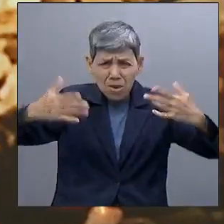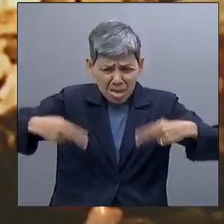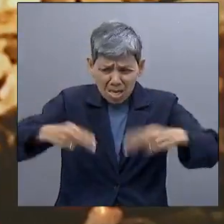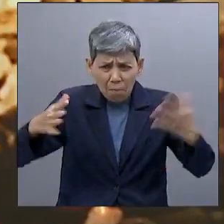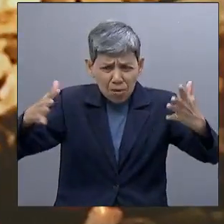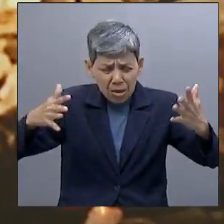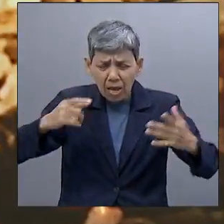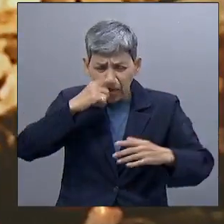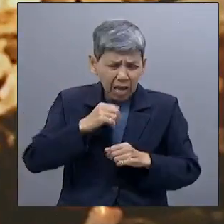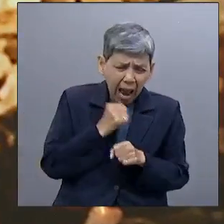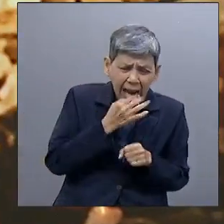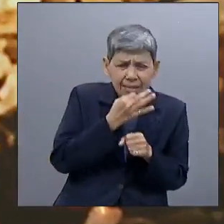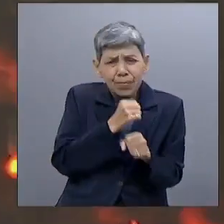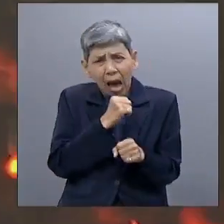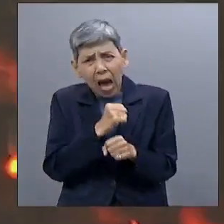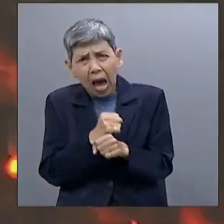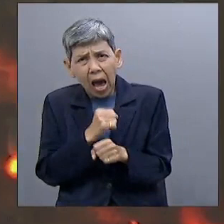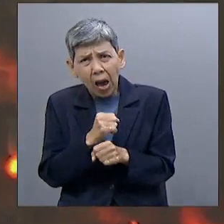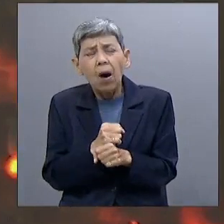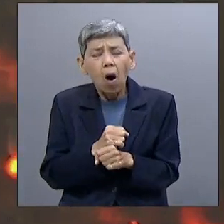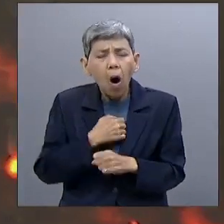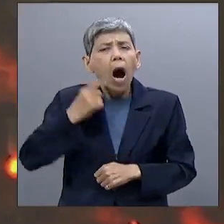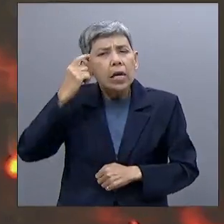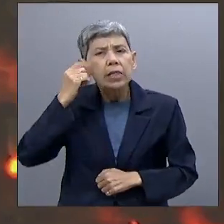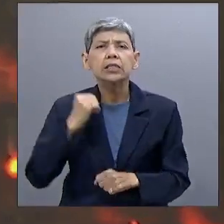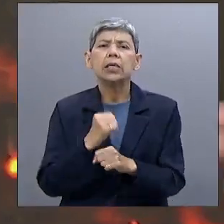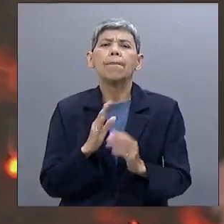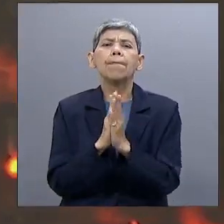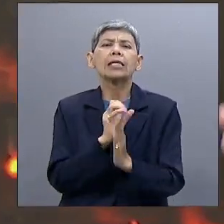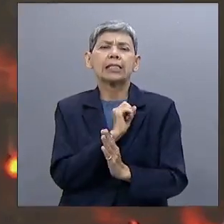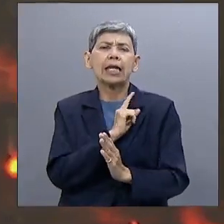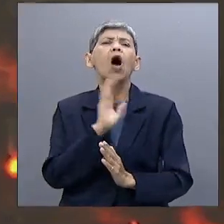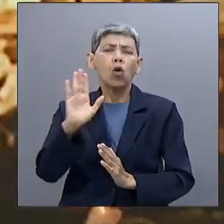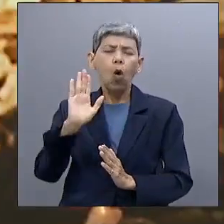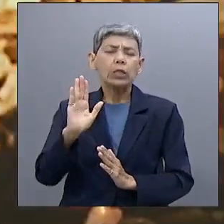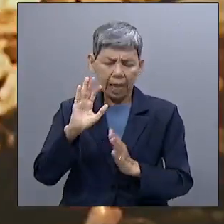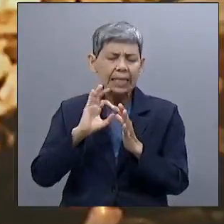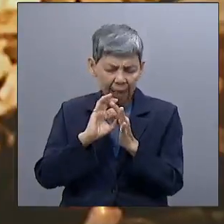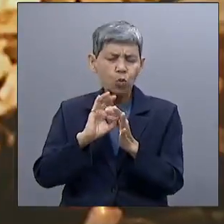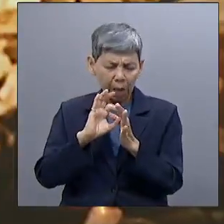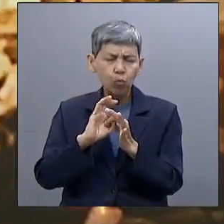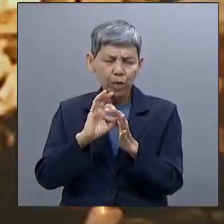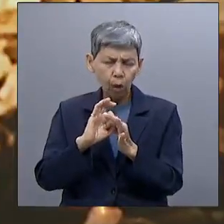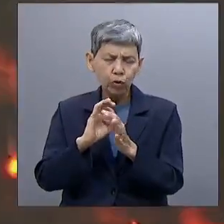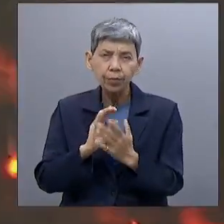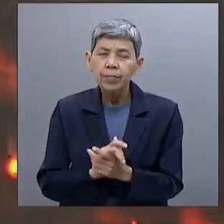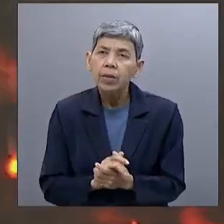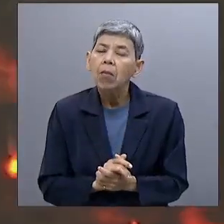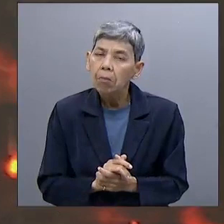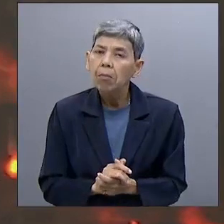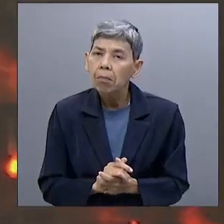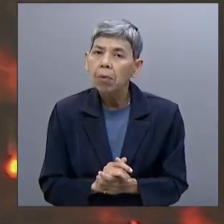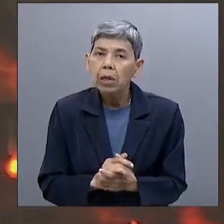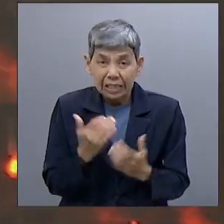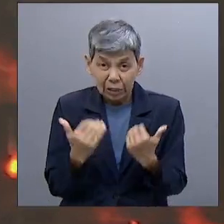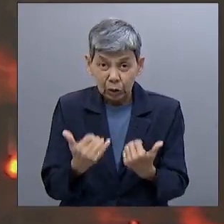ต่อสู้ในการครั้งนี ้ก็คืออยู่บนวิธีคิดตามหลักการศาสนา ตามหลักการที่ส่วนหนึ่งนะ ฮะนั่นก็หมายความว่าถึ